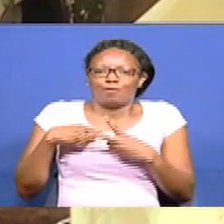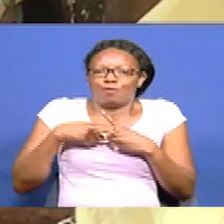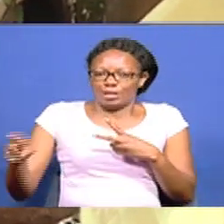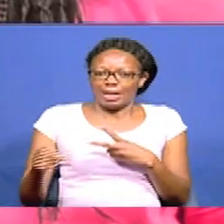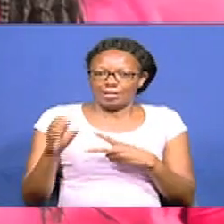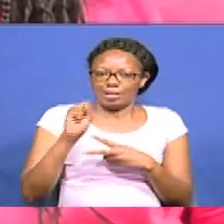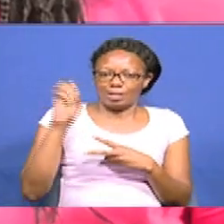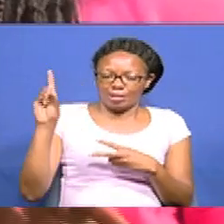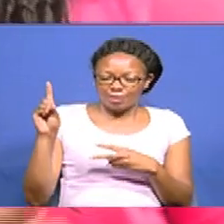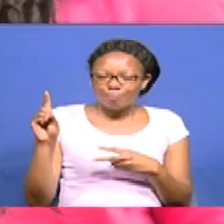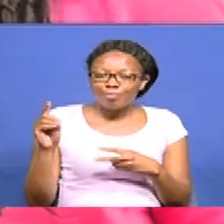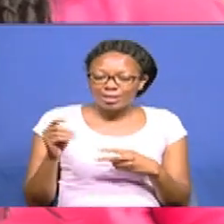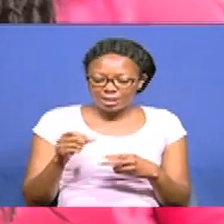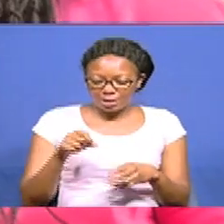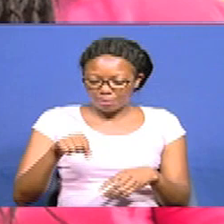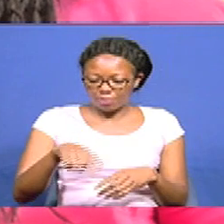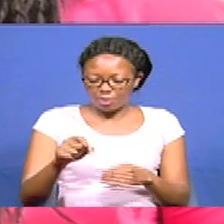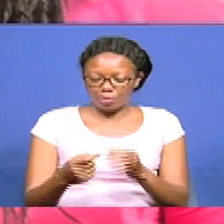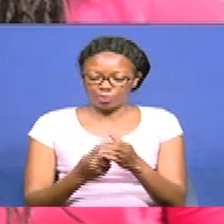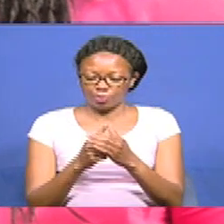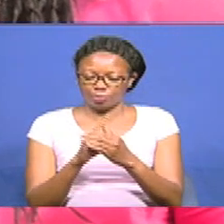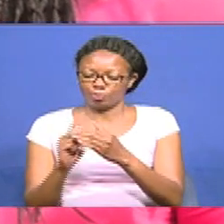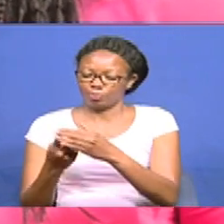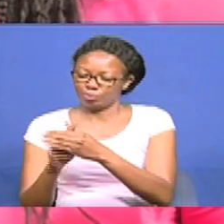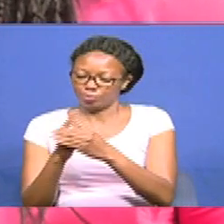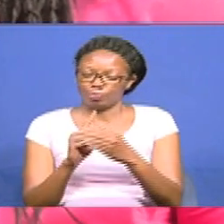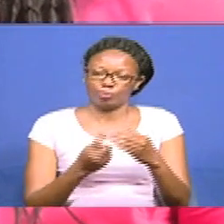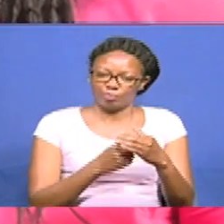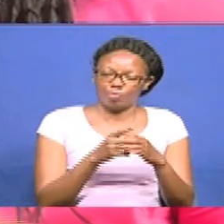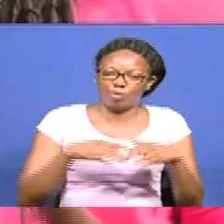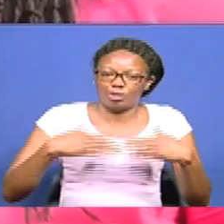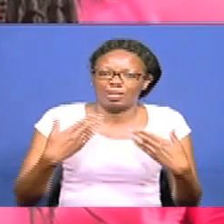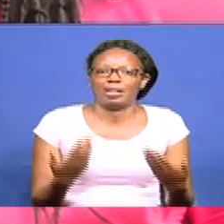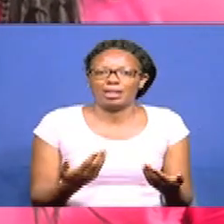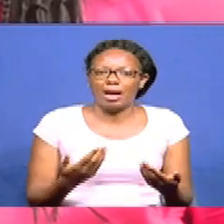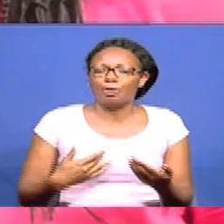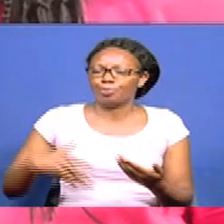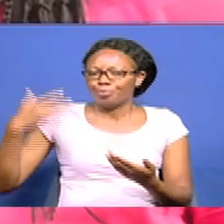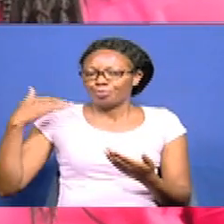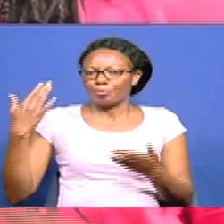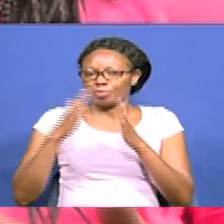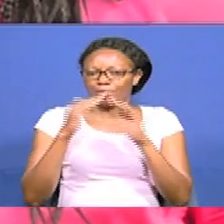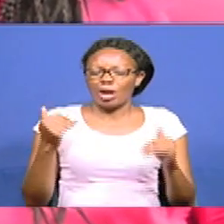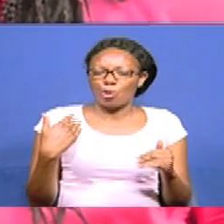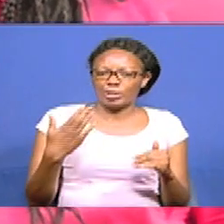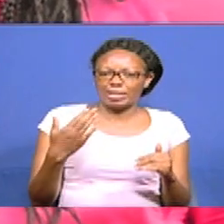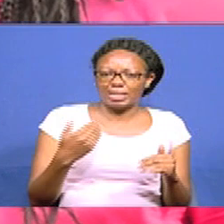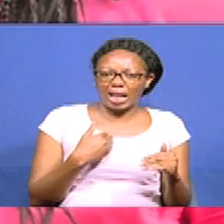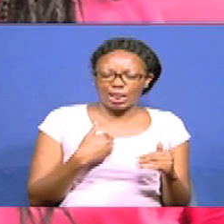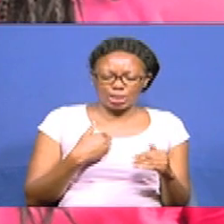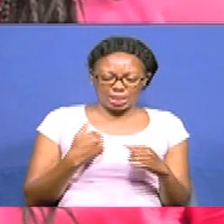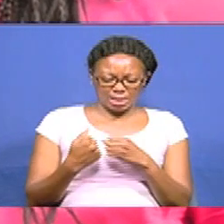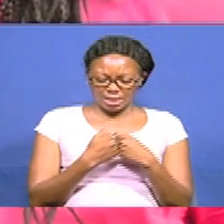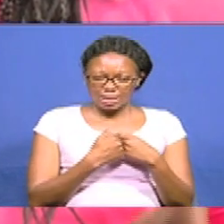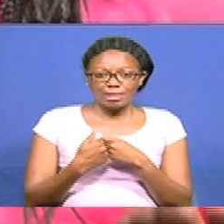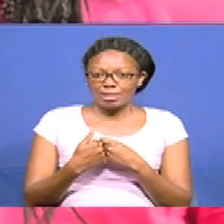ikabuniwa. Mbele ya kuanza kuuza hizi mimea nilikuwa na greenhouse. Na tukaona shida sana kwa sababu